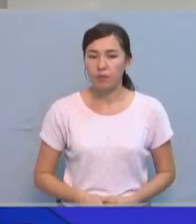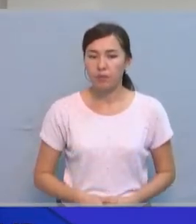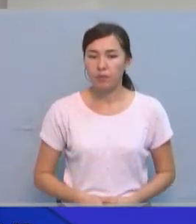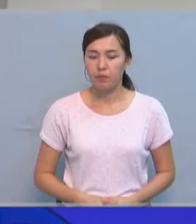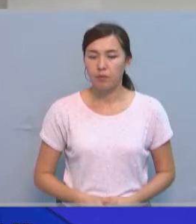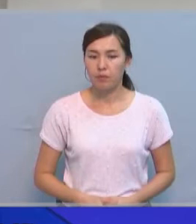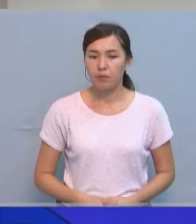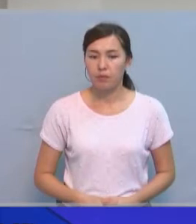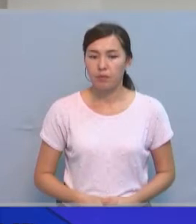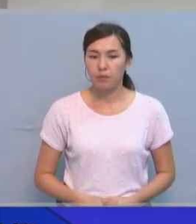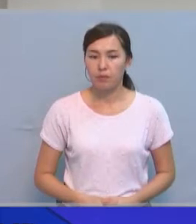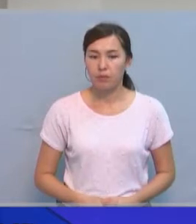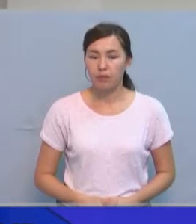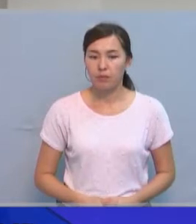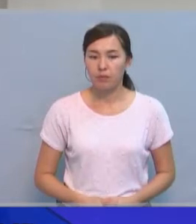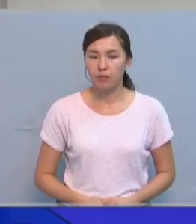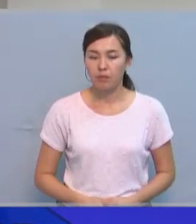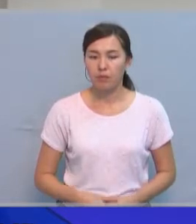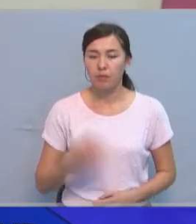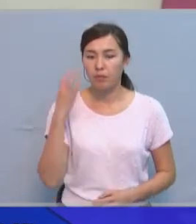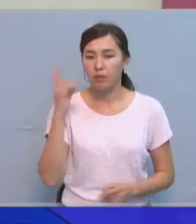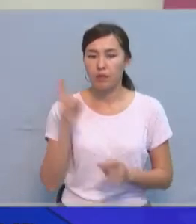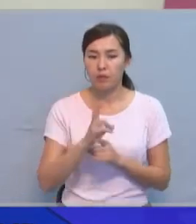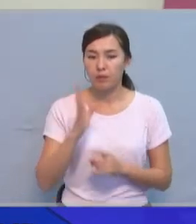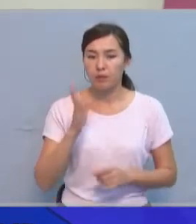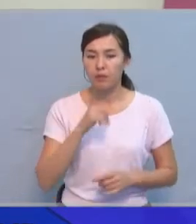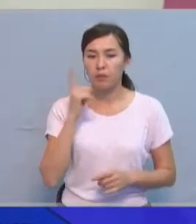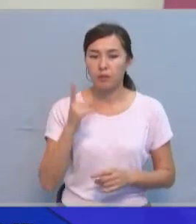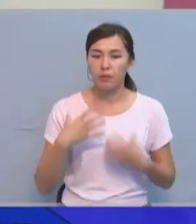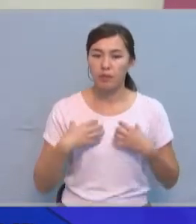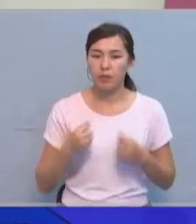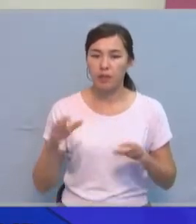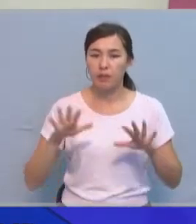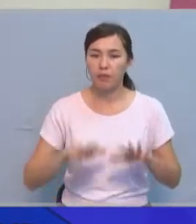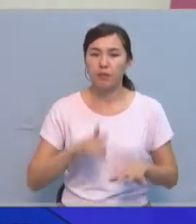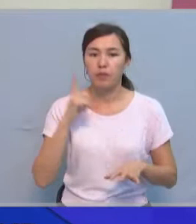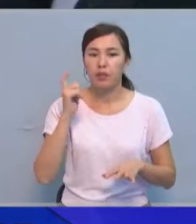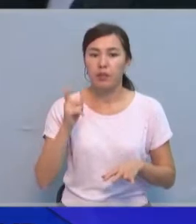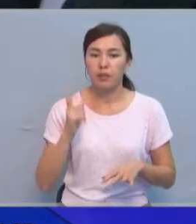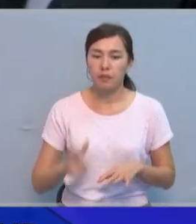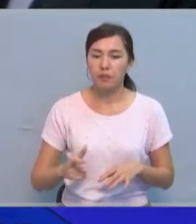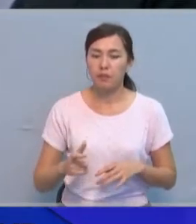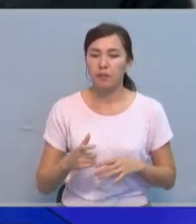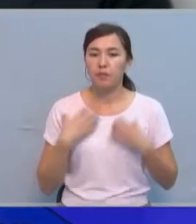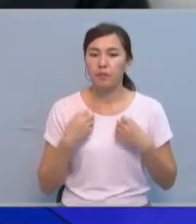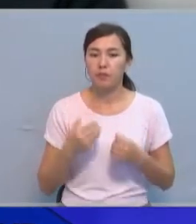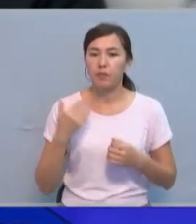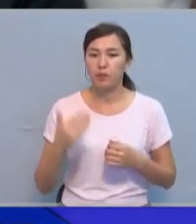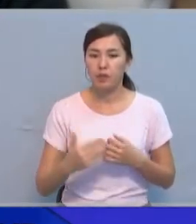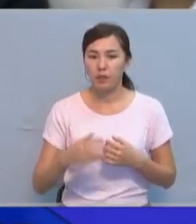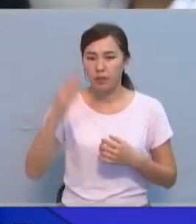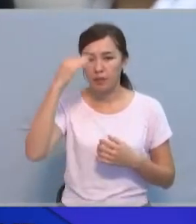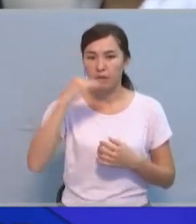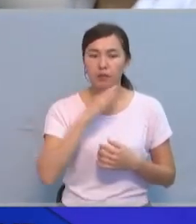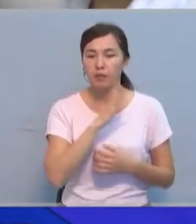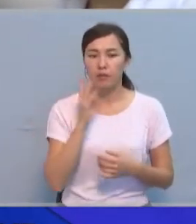үйлендім. Енді қасында осы жерге қаралып тұрамын. Жастар денсаулық орталығында жасөспірімдердің денсаулығы жайлы олардың